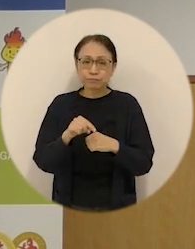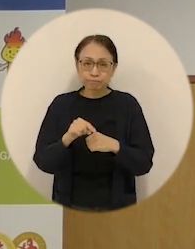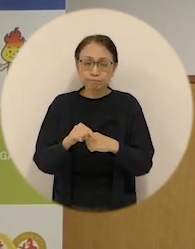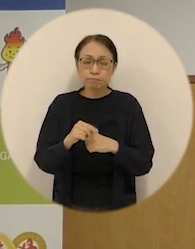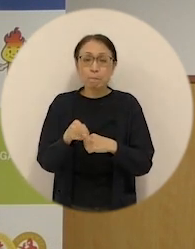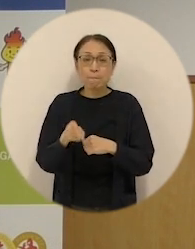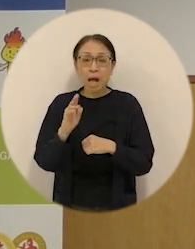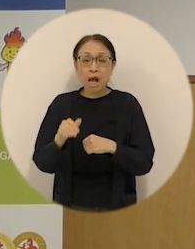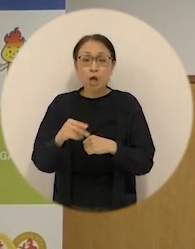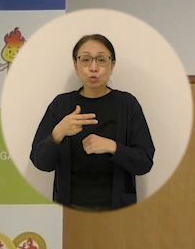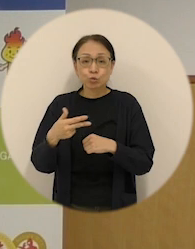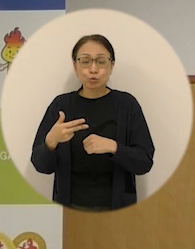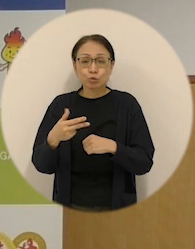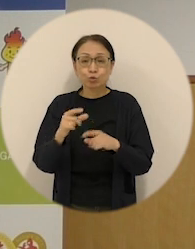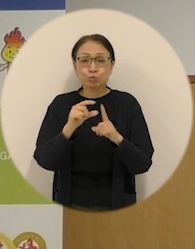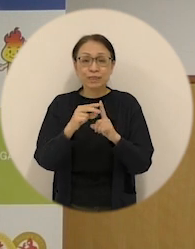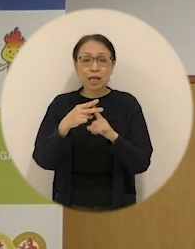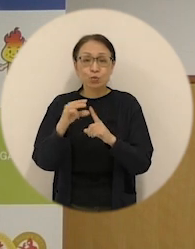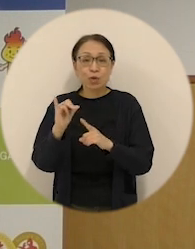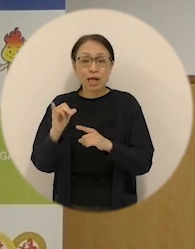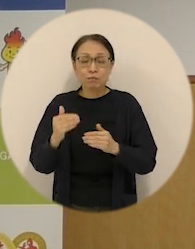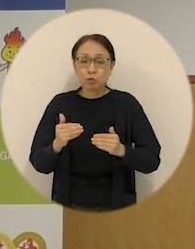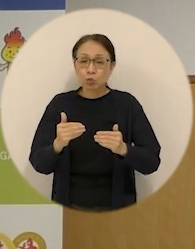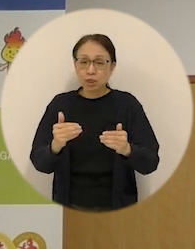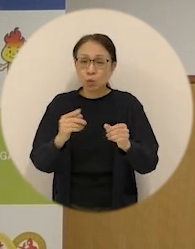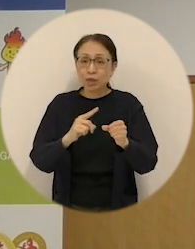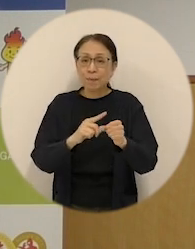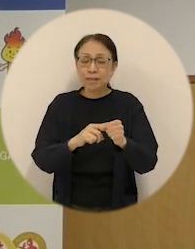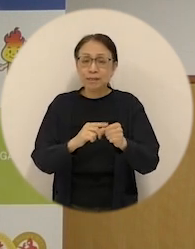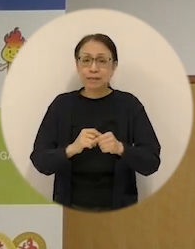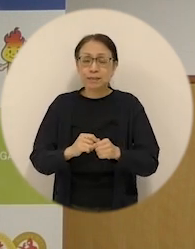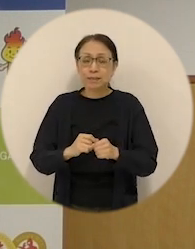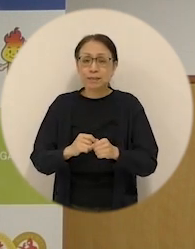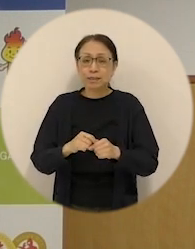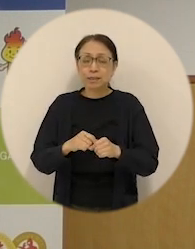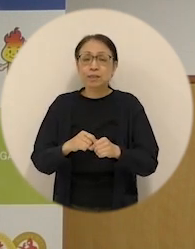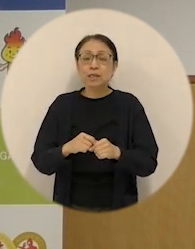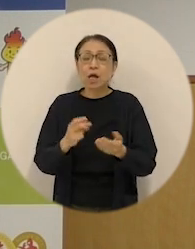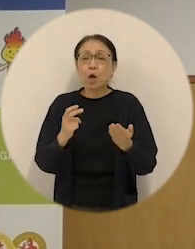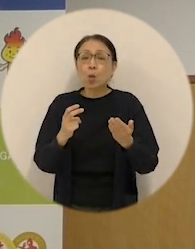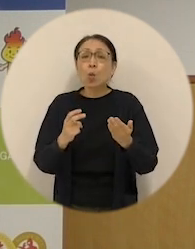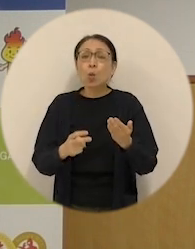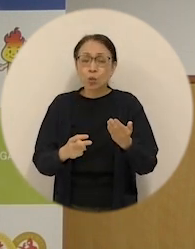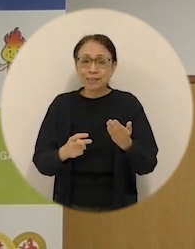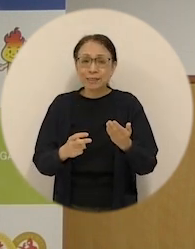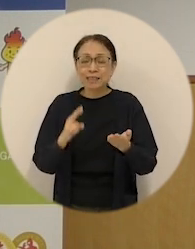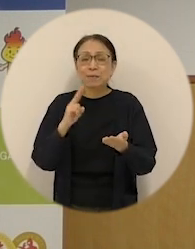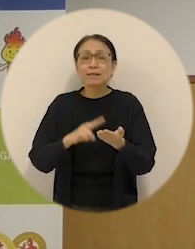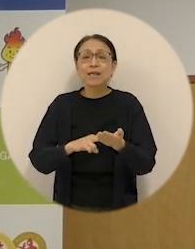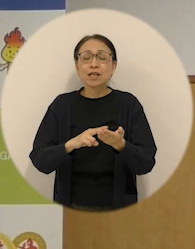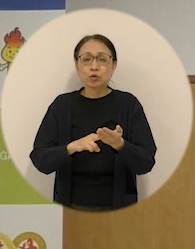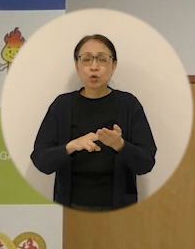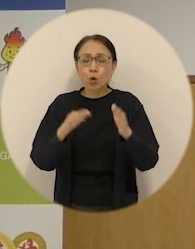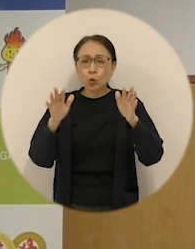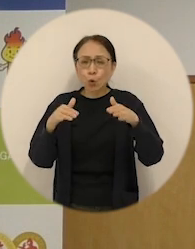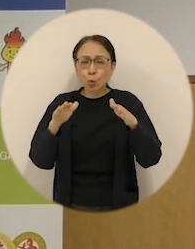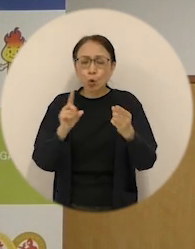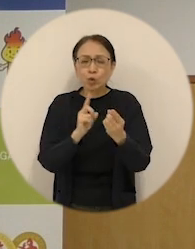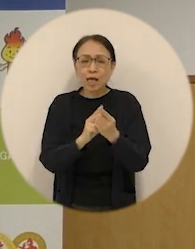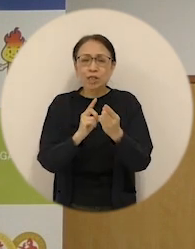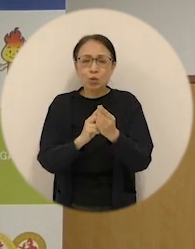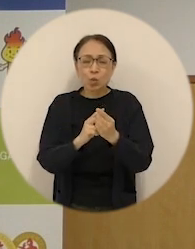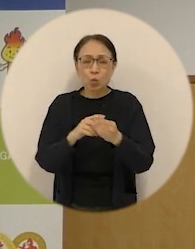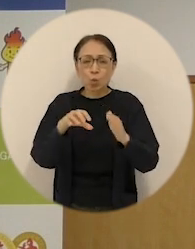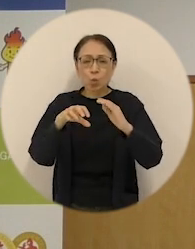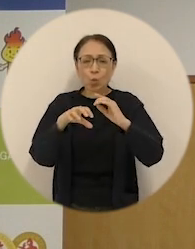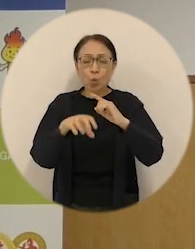ク PFI 事業のさらなる推進を図るため、都市公園法に規定される公募対象公園施設